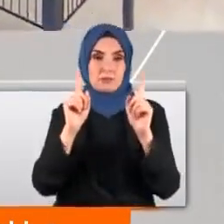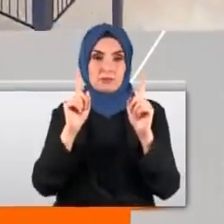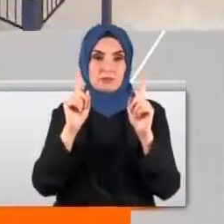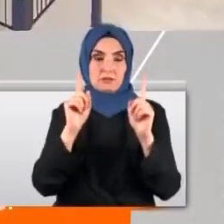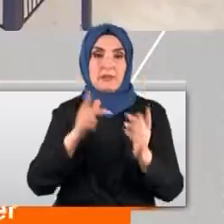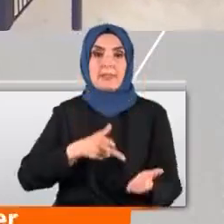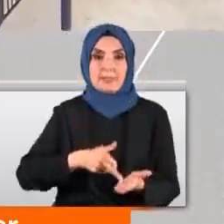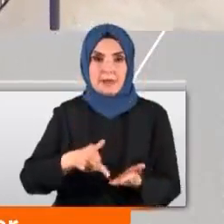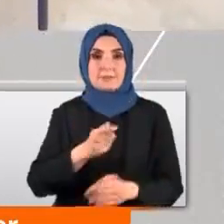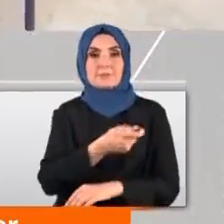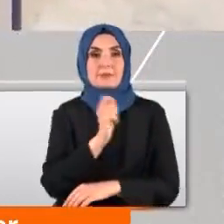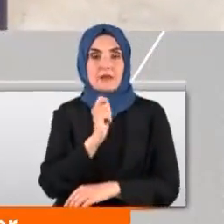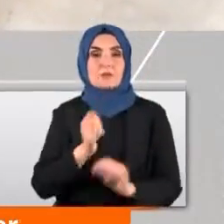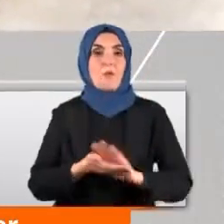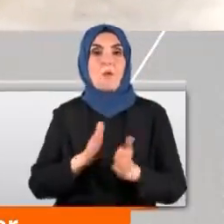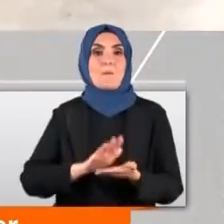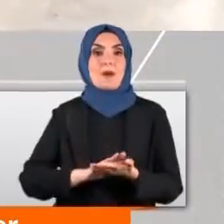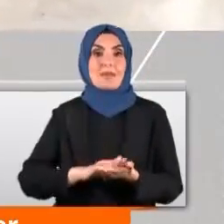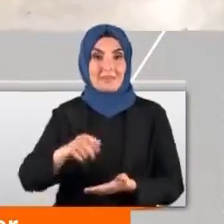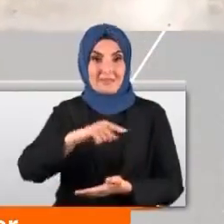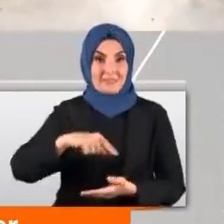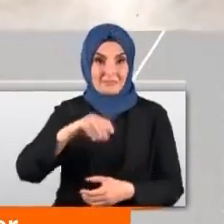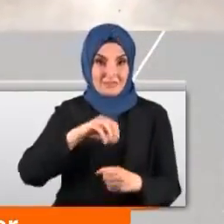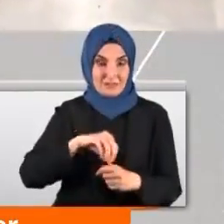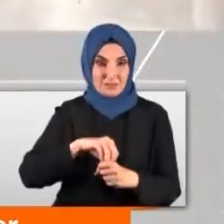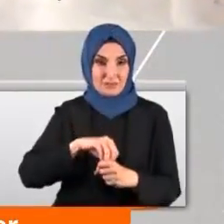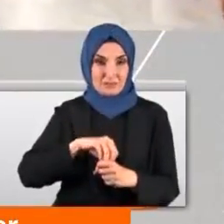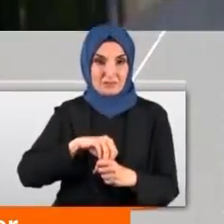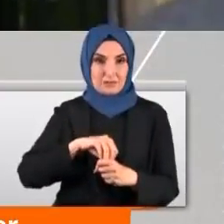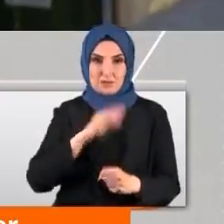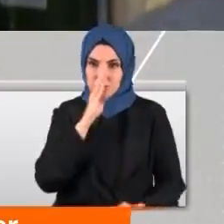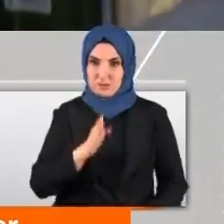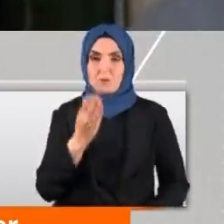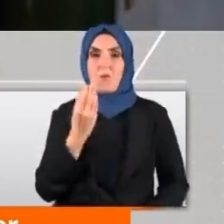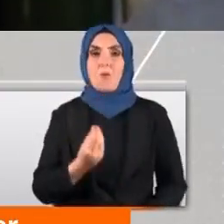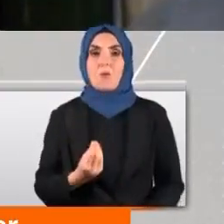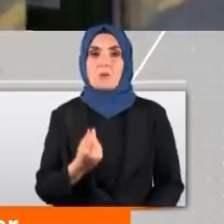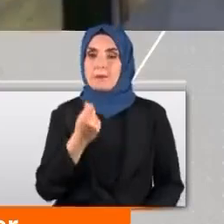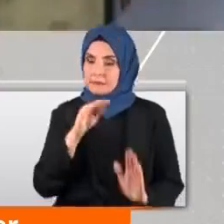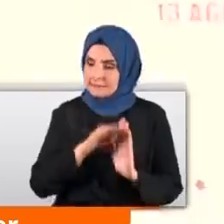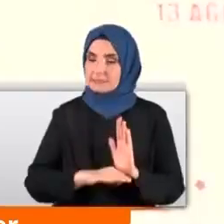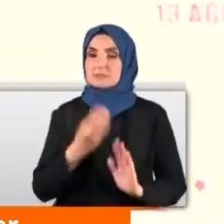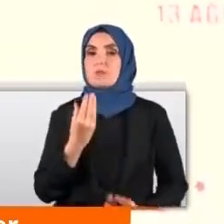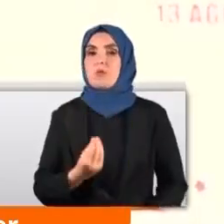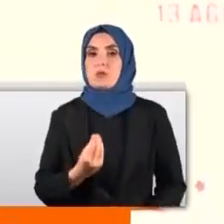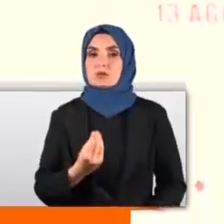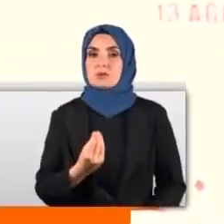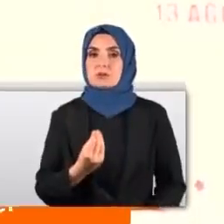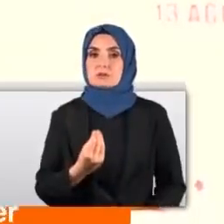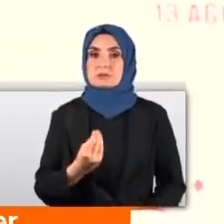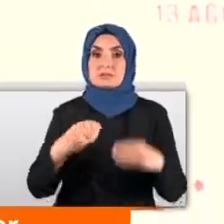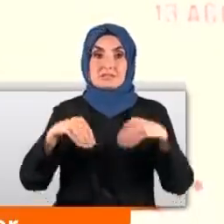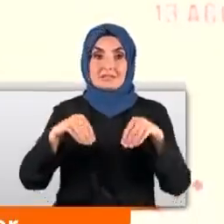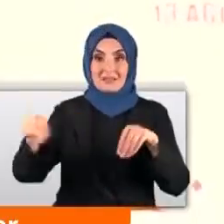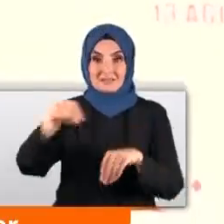tarım kredi kooperatiflerinde ciddi manada indirime gidiyoruz. Piyasaları